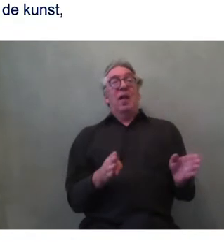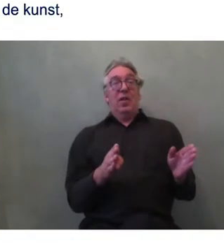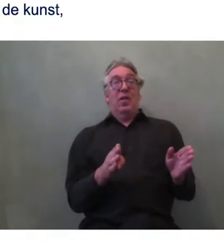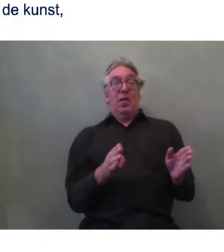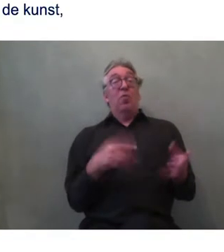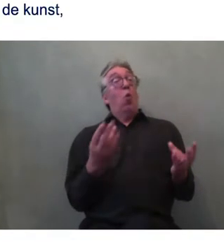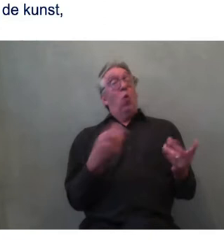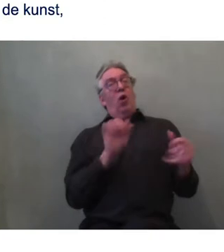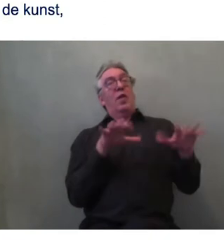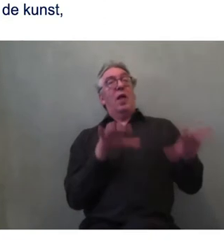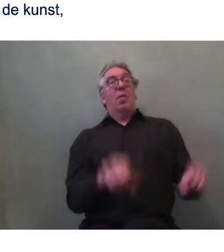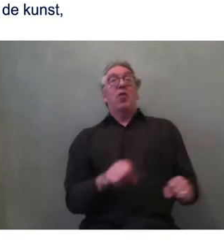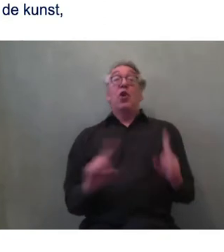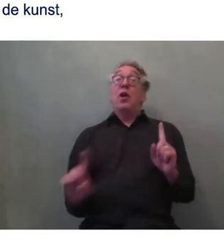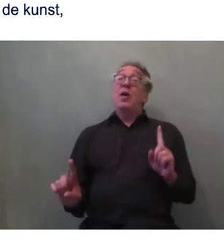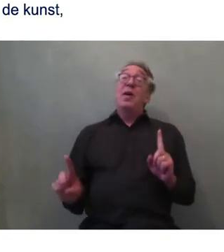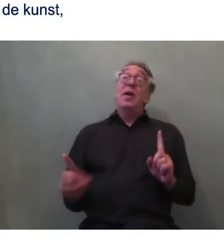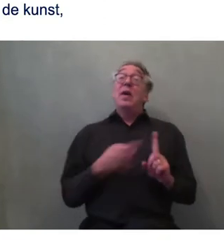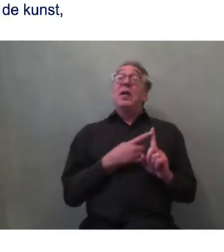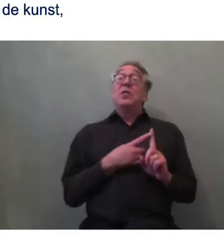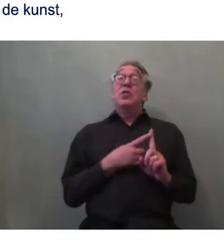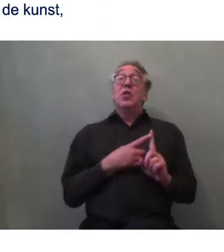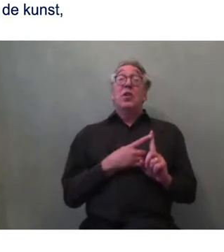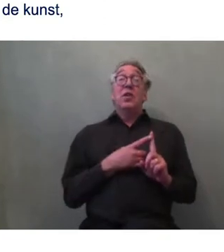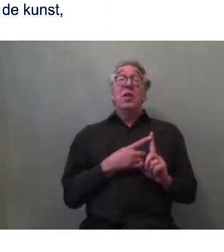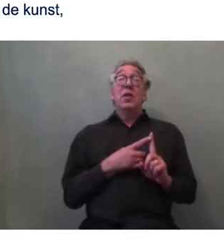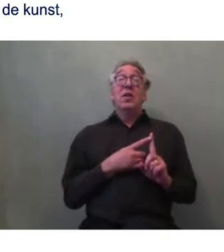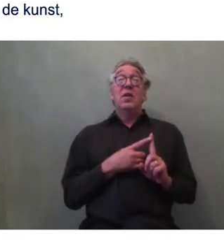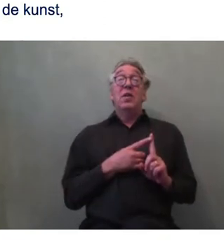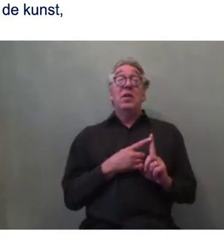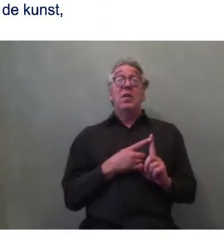Nou, de eerste is eigenlijk wel een hele relevante, zeker in deze tijd.